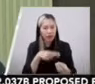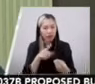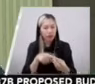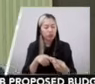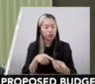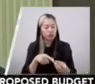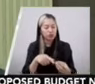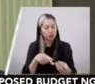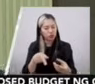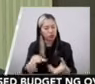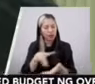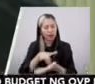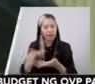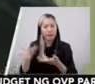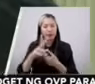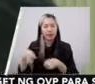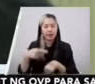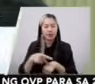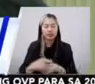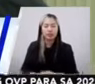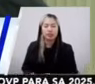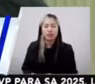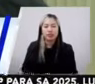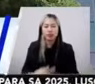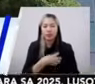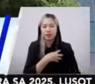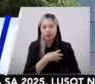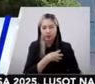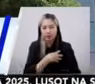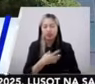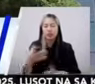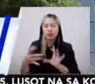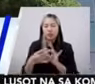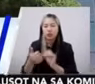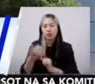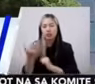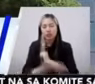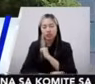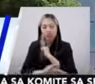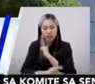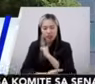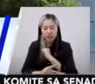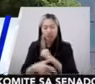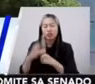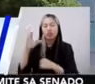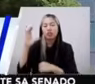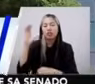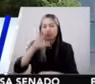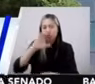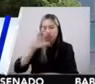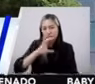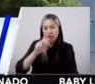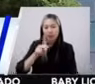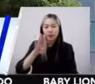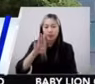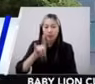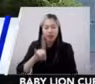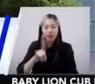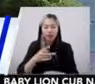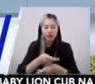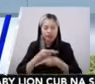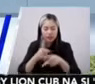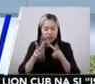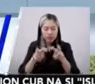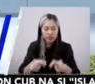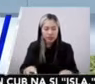na raw sa foreign counterparts para matuntun si Guo. Ang NBI naman, maingat sa pagkumpirma kung ang dismissed Bamban mayor